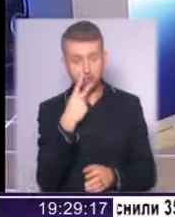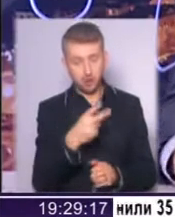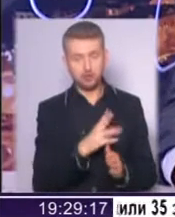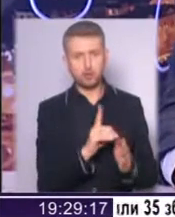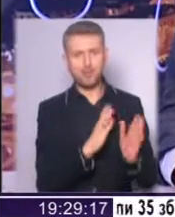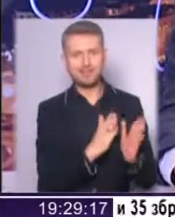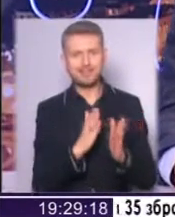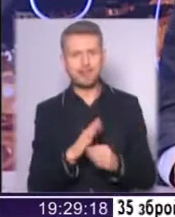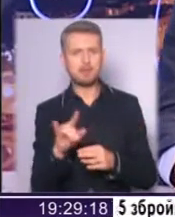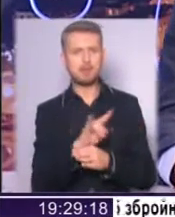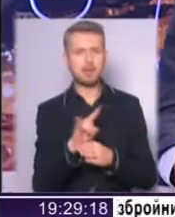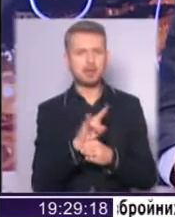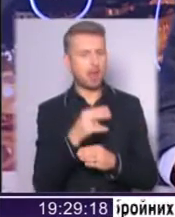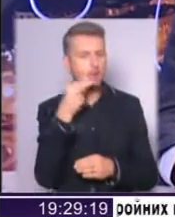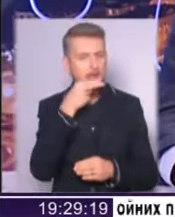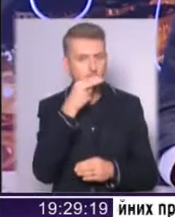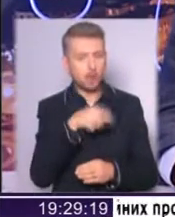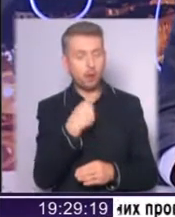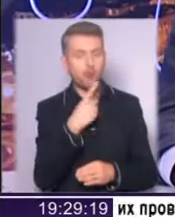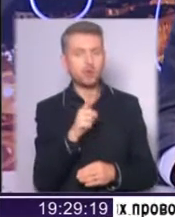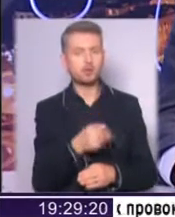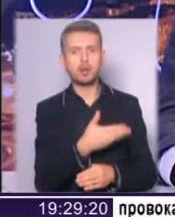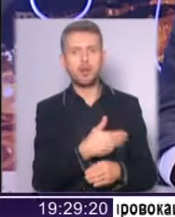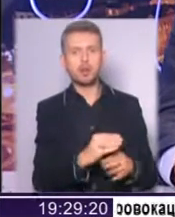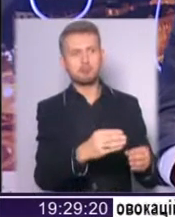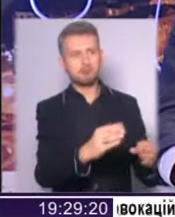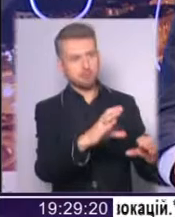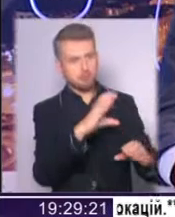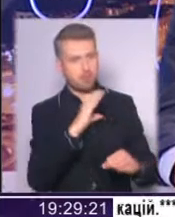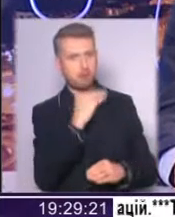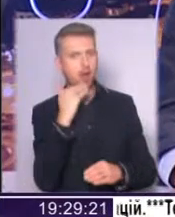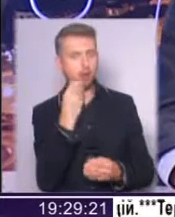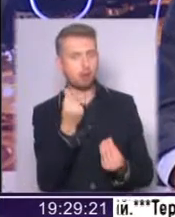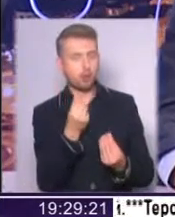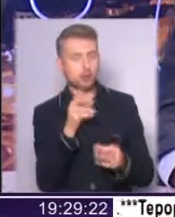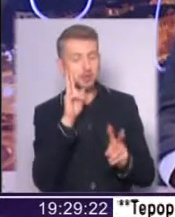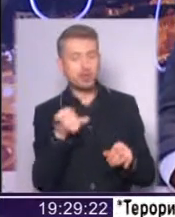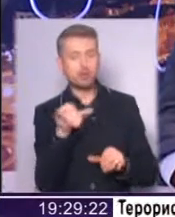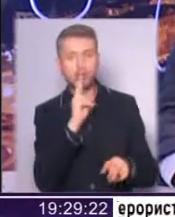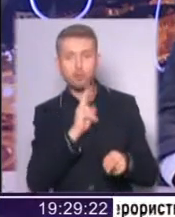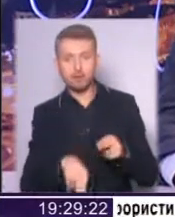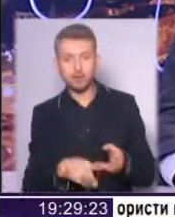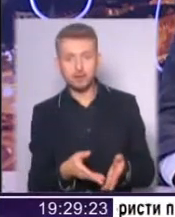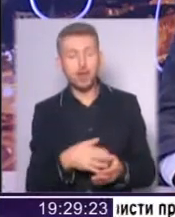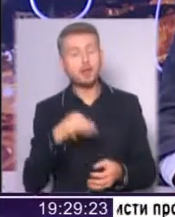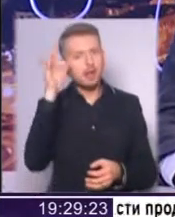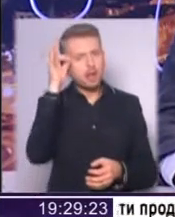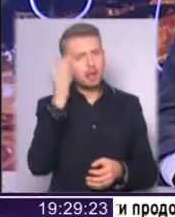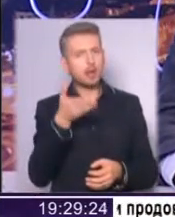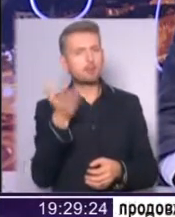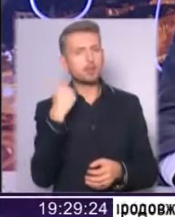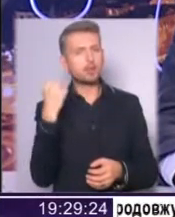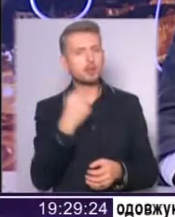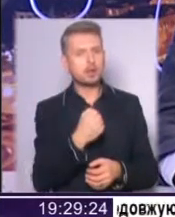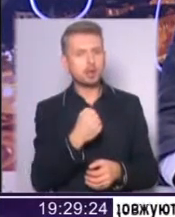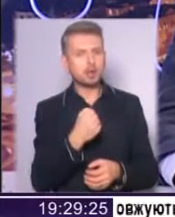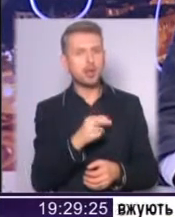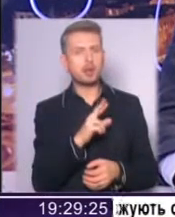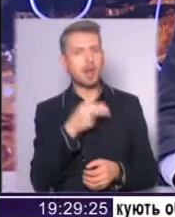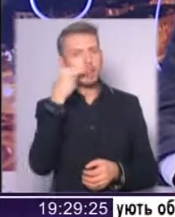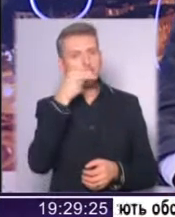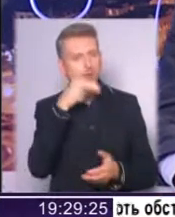Вони відверто кажуть, їм байдуже, який буде той бюджет, чи на нього можна вижити, чи не вижити. Головне, щоб дав МВФ черговий транш. І вони його зможуть вкрасти. Але